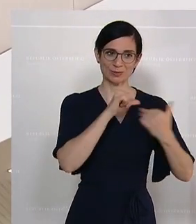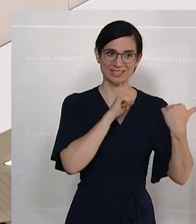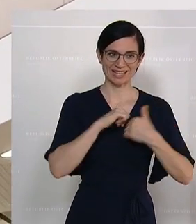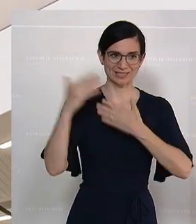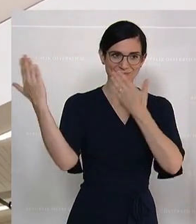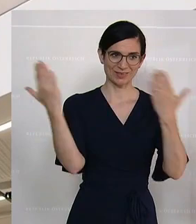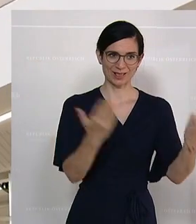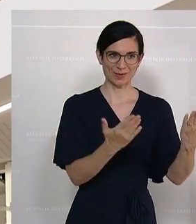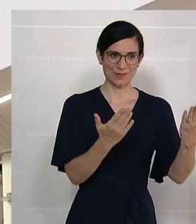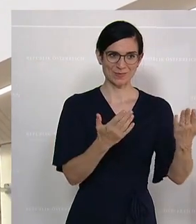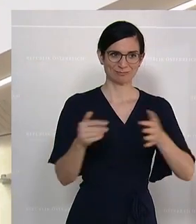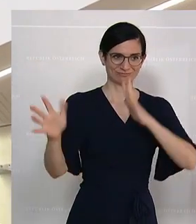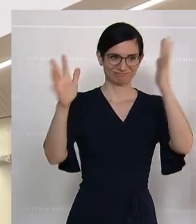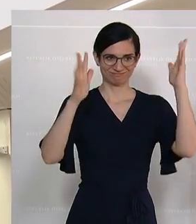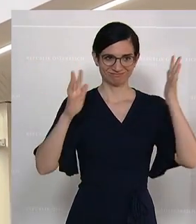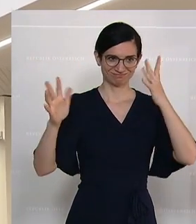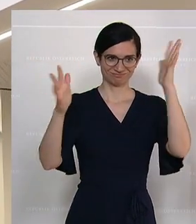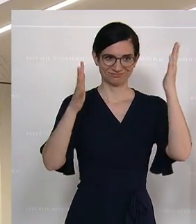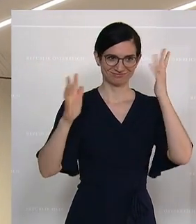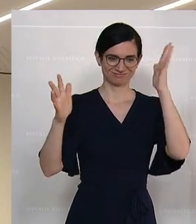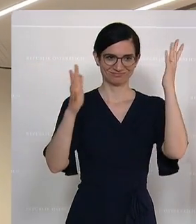unsere dolmetscher seien sich zu verloben